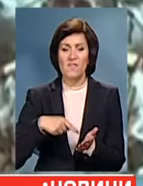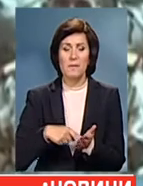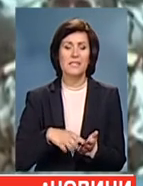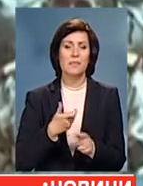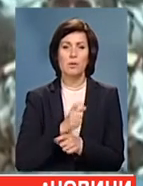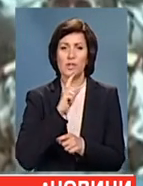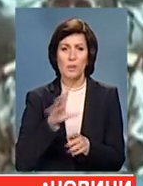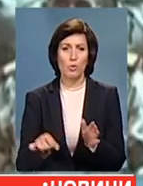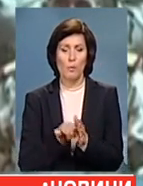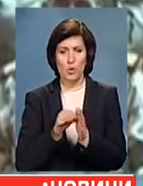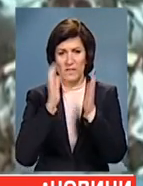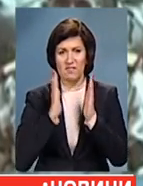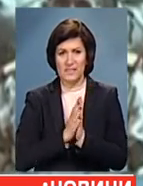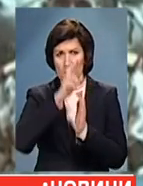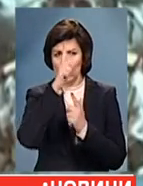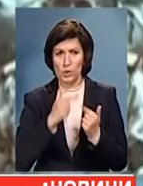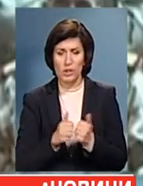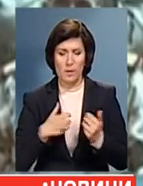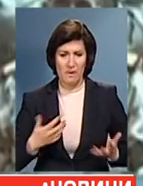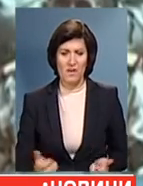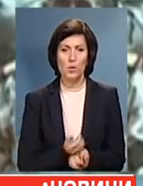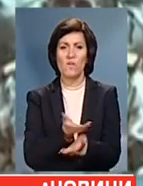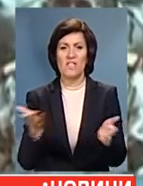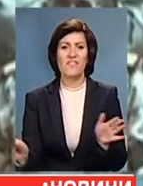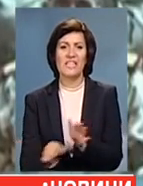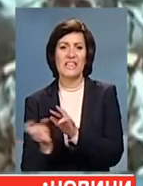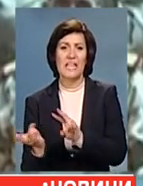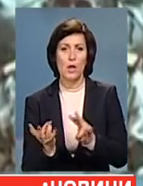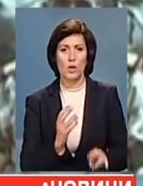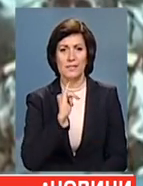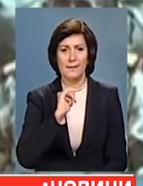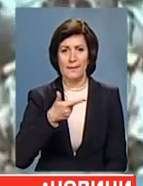не буде бойовиків Ісламської держави. Ми врятуємо вас від тероризму і ІГІЛу.